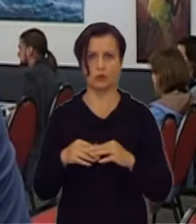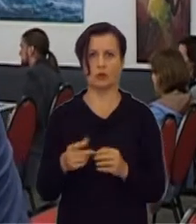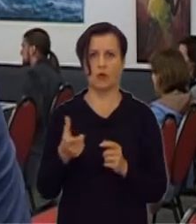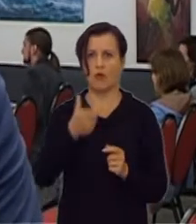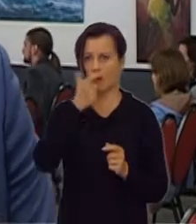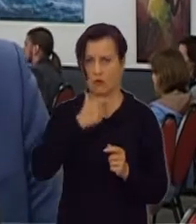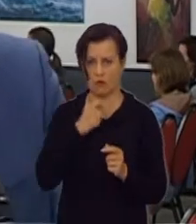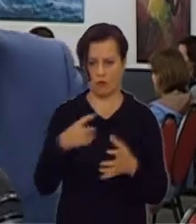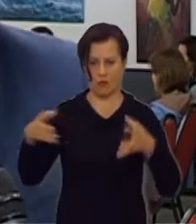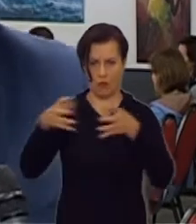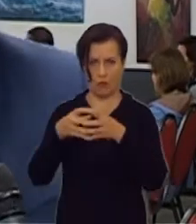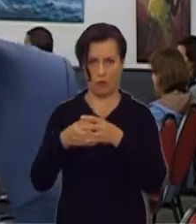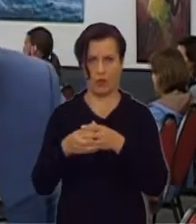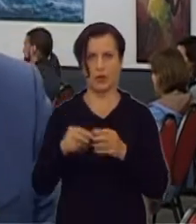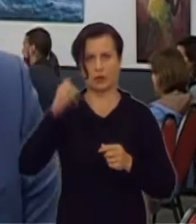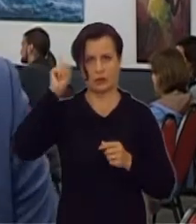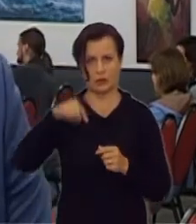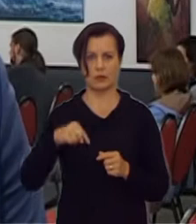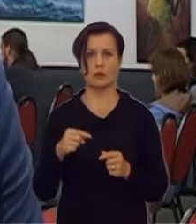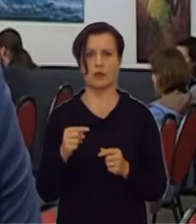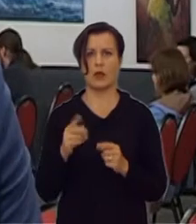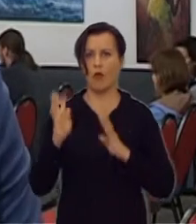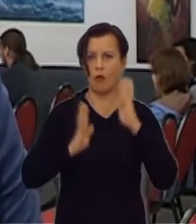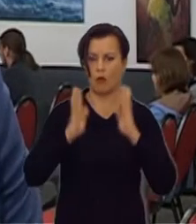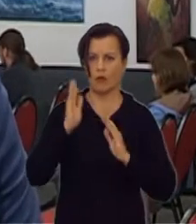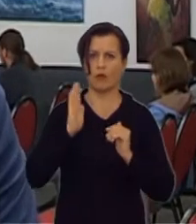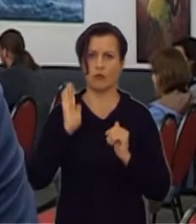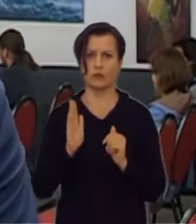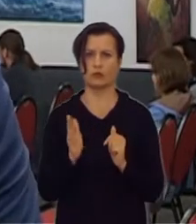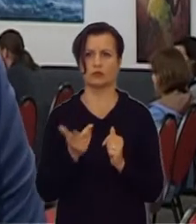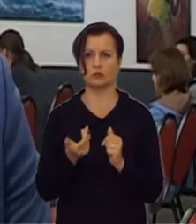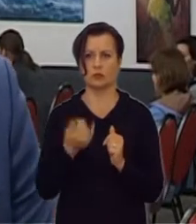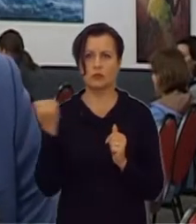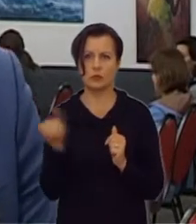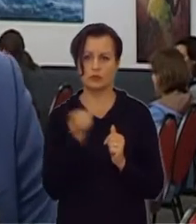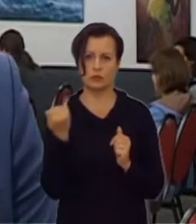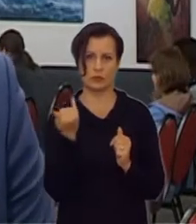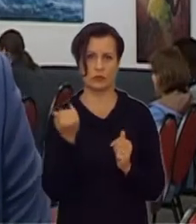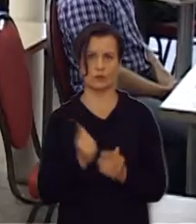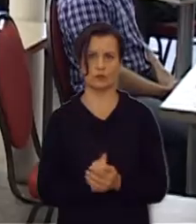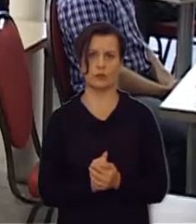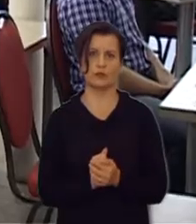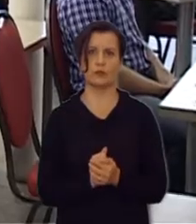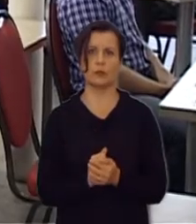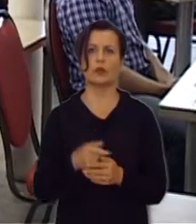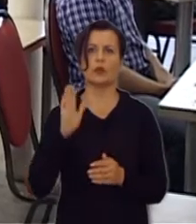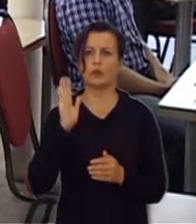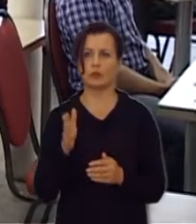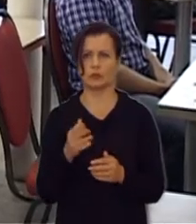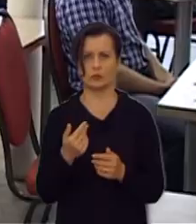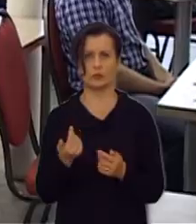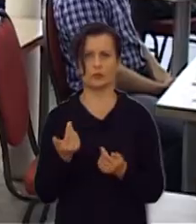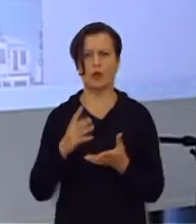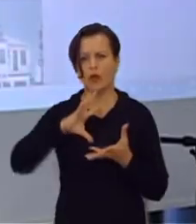ir mes tikimės, kad konferencija bus rezultatyvi ir įdomi ir iš tiesų bus padaryta ne